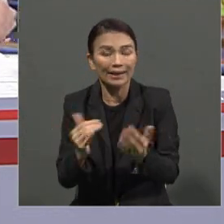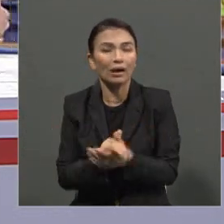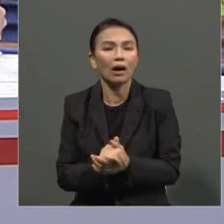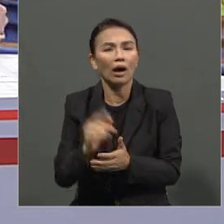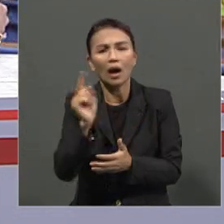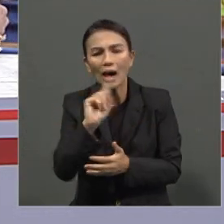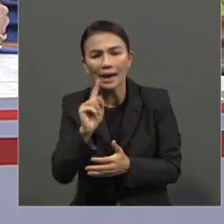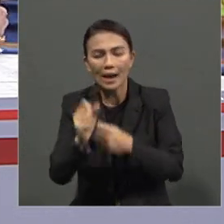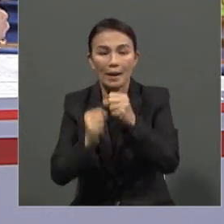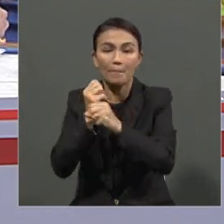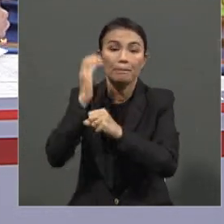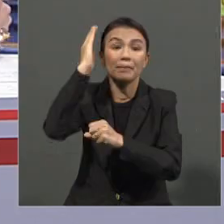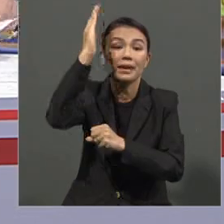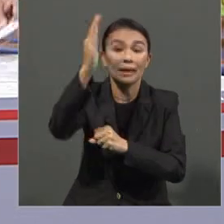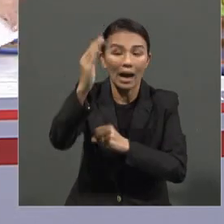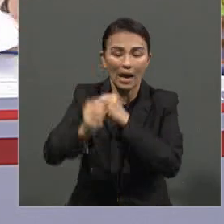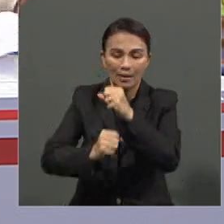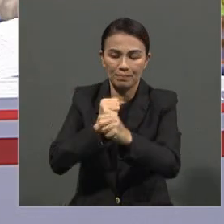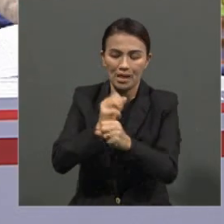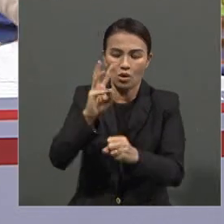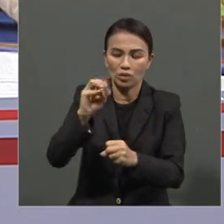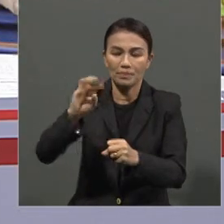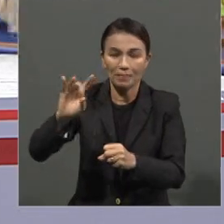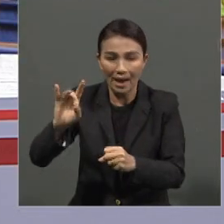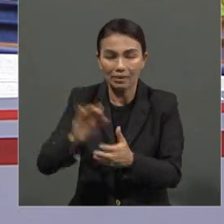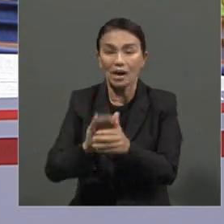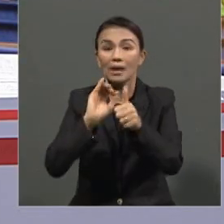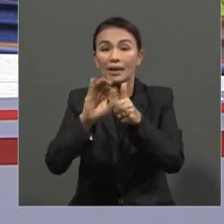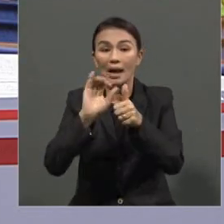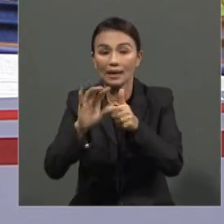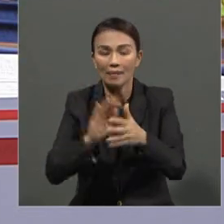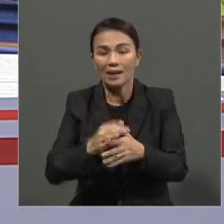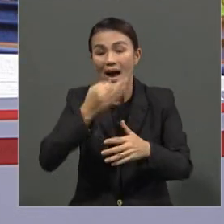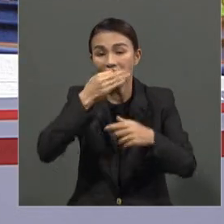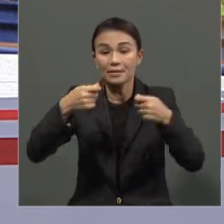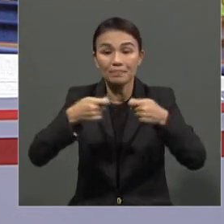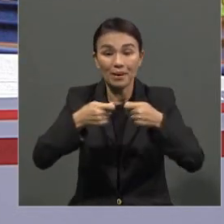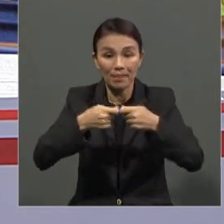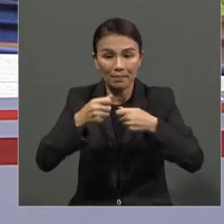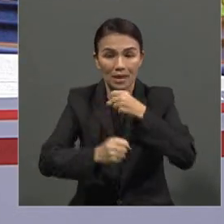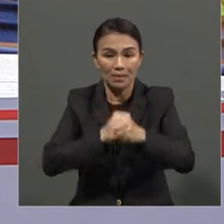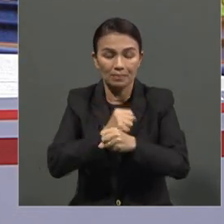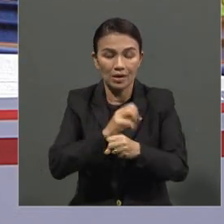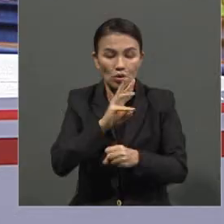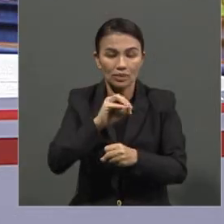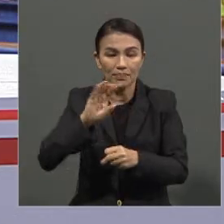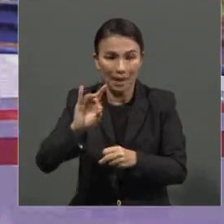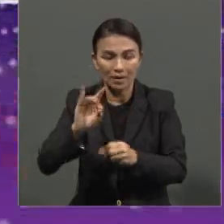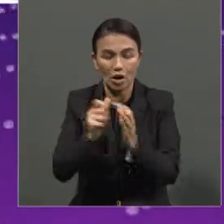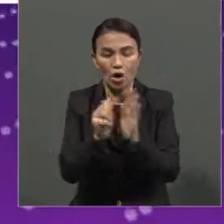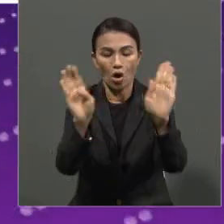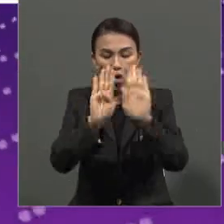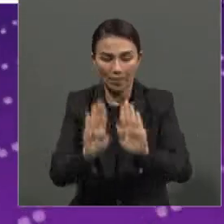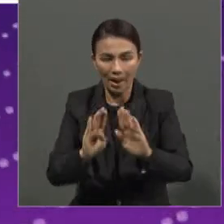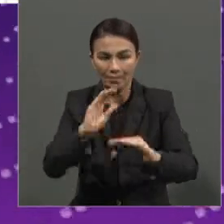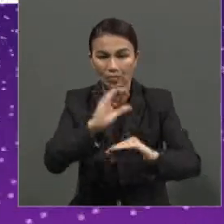ีมีงานปีหน้าปี 68 มาแนำเป็นงานใหญ่เลยงานสถาปนิ 68ที่จะจะแดงนวฐตกรรมเพื่อการออกแบบและการ